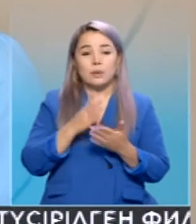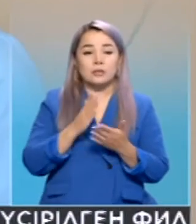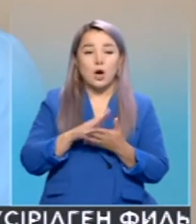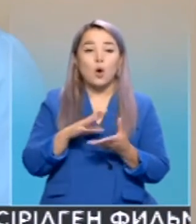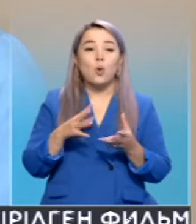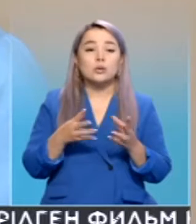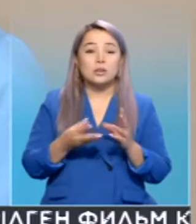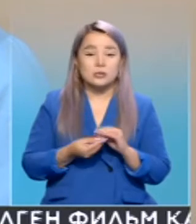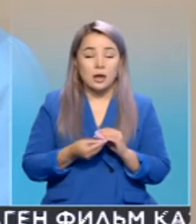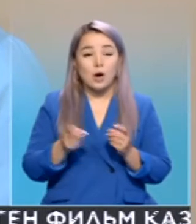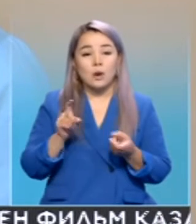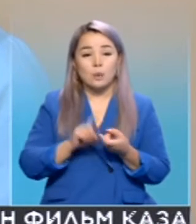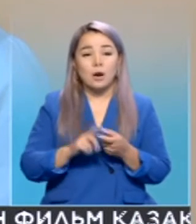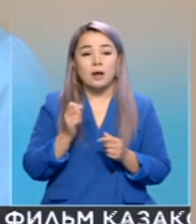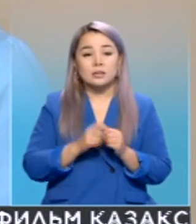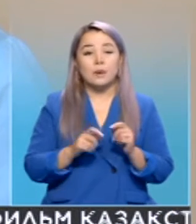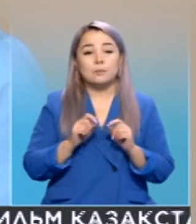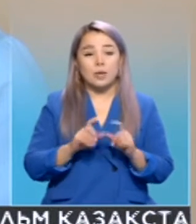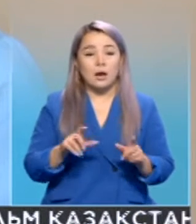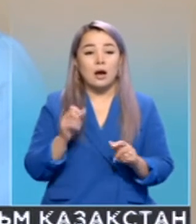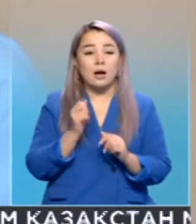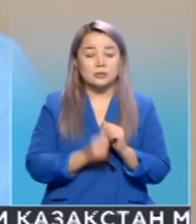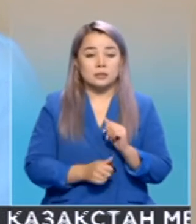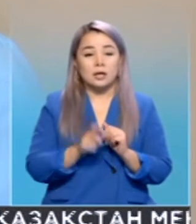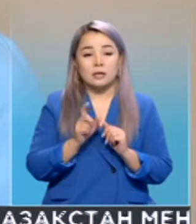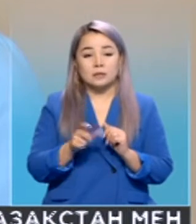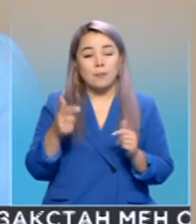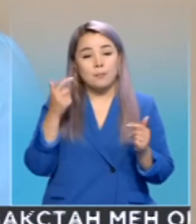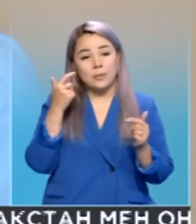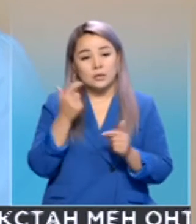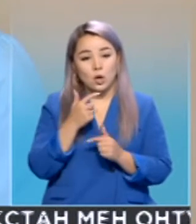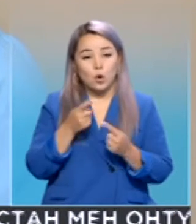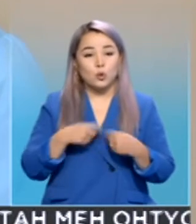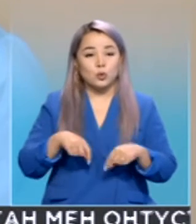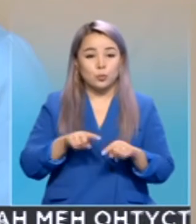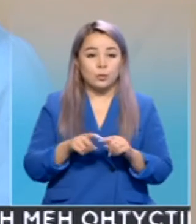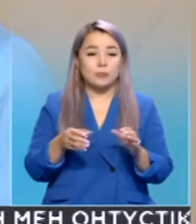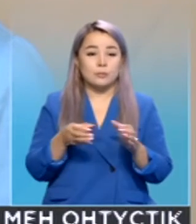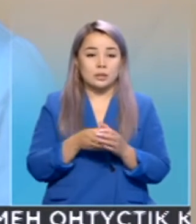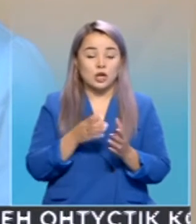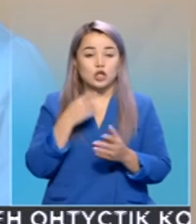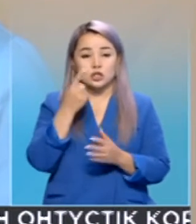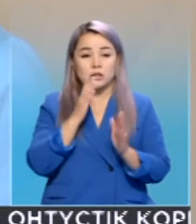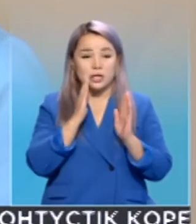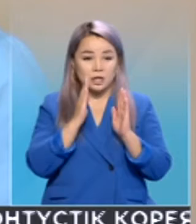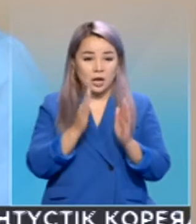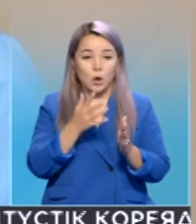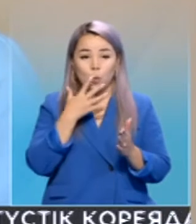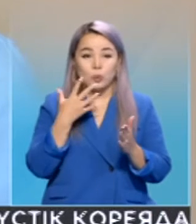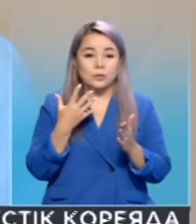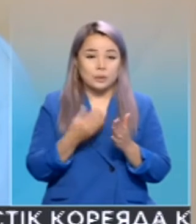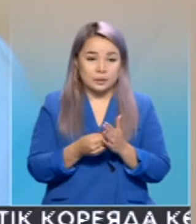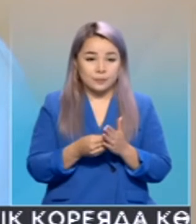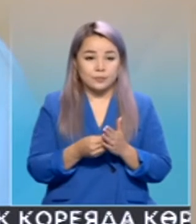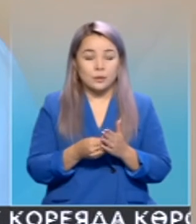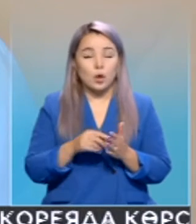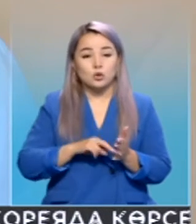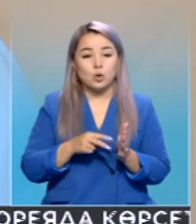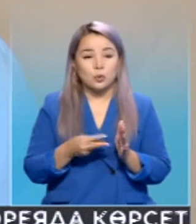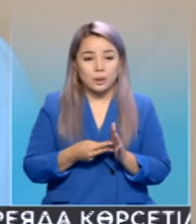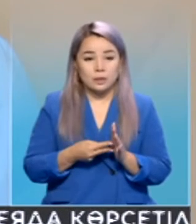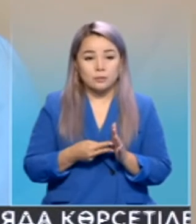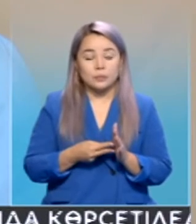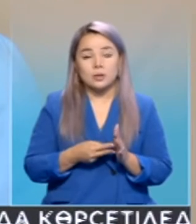бойынша біз әр мектеппен, әр білім беру ұйымменен жекеше өзіміз